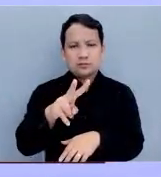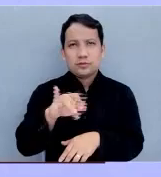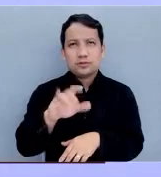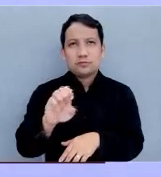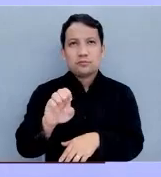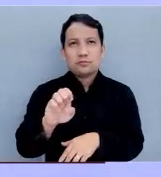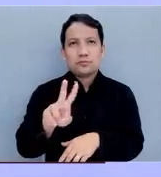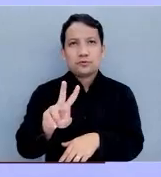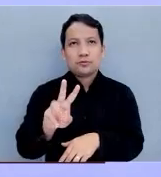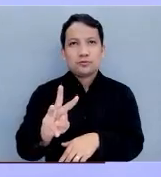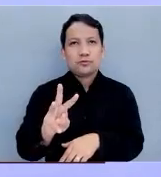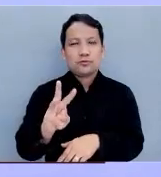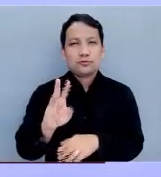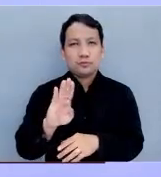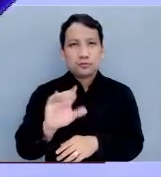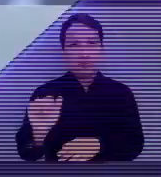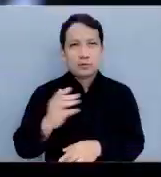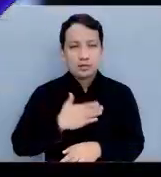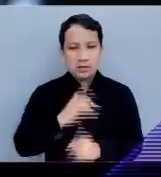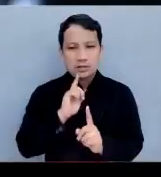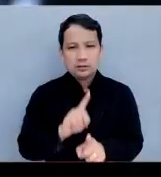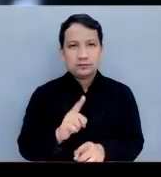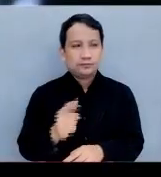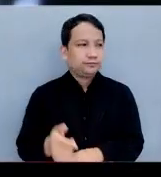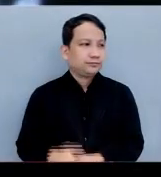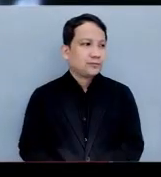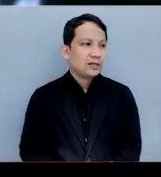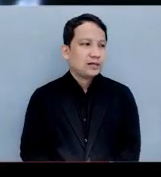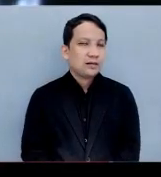Narito ang aking report.